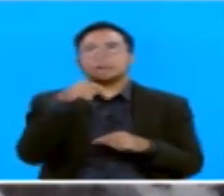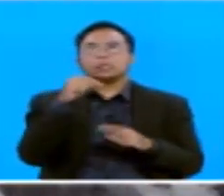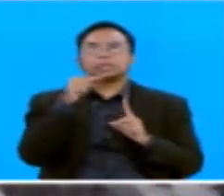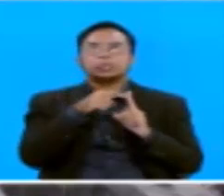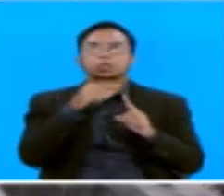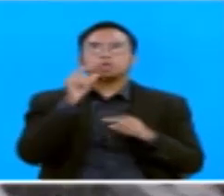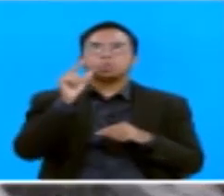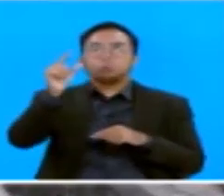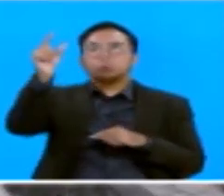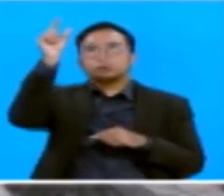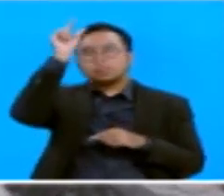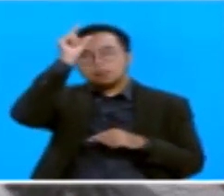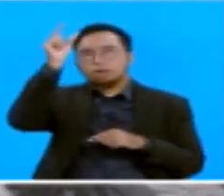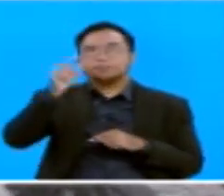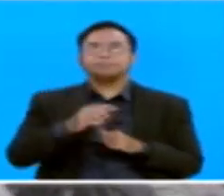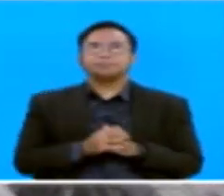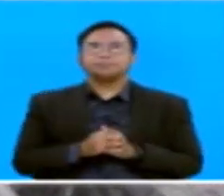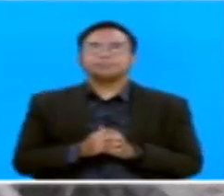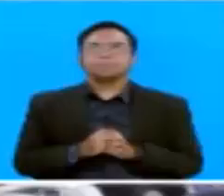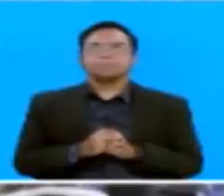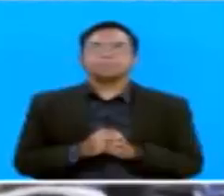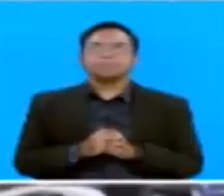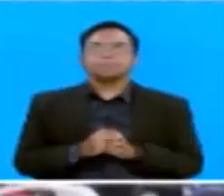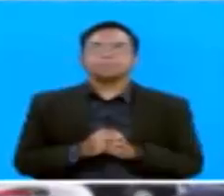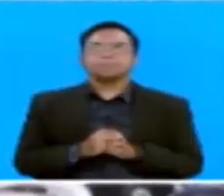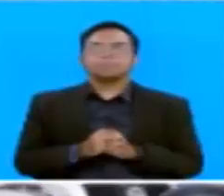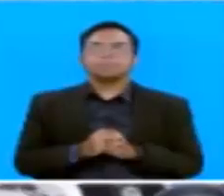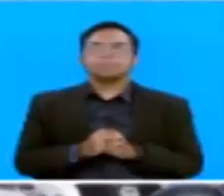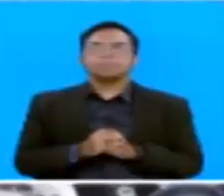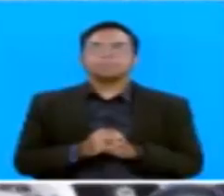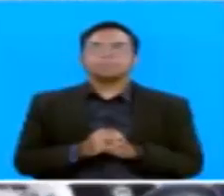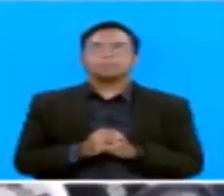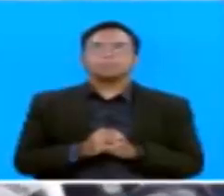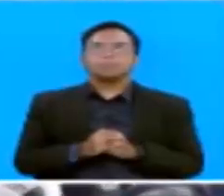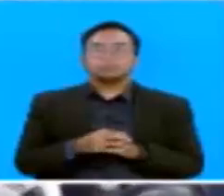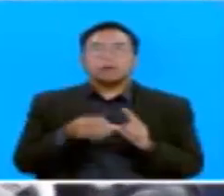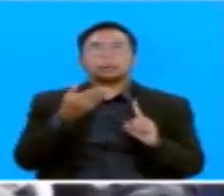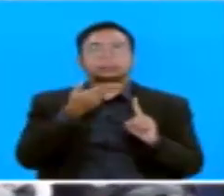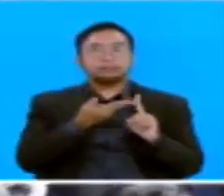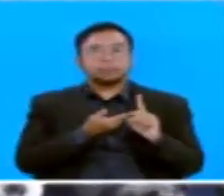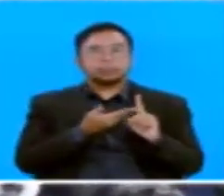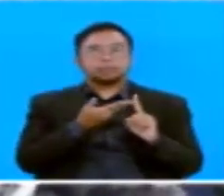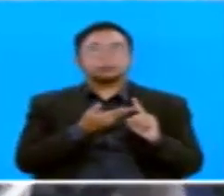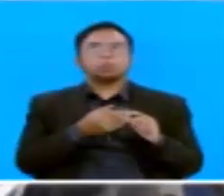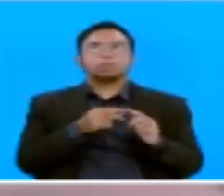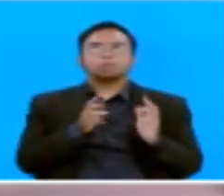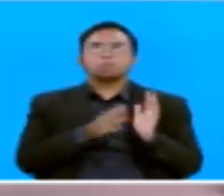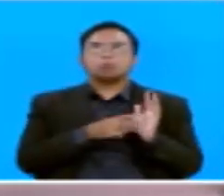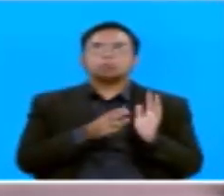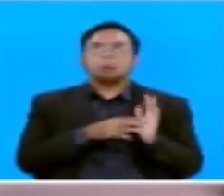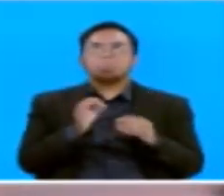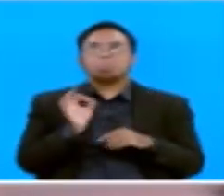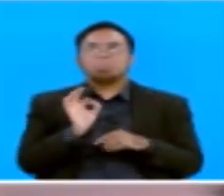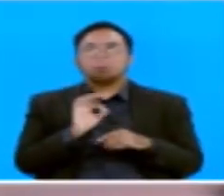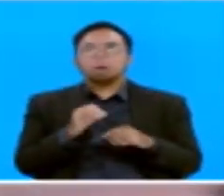sini. Kesehariannya itu nggak ada permasalahan, baik-baik saja. Hubungan dengan masyarakat juga